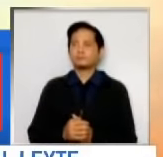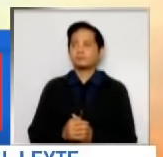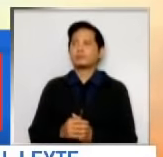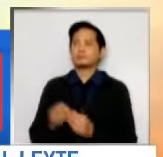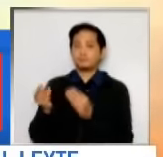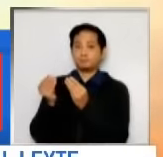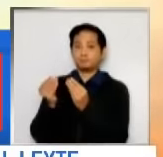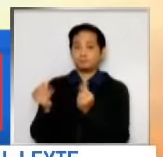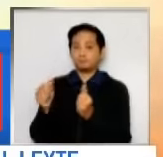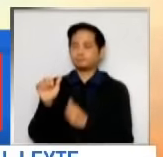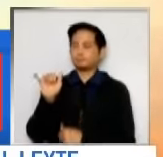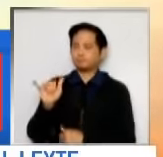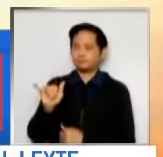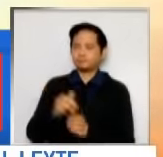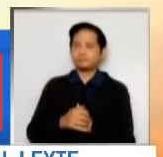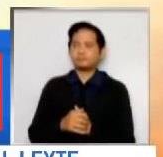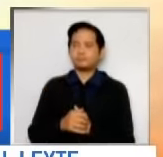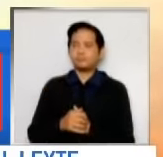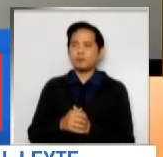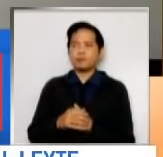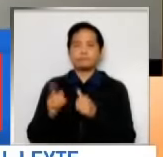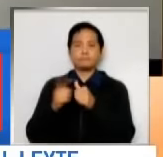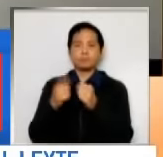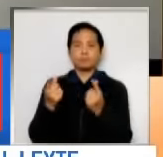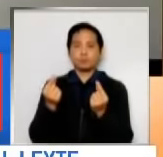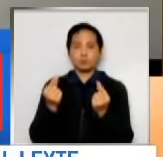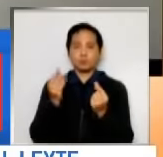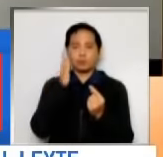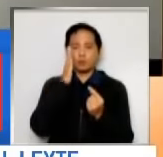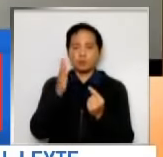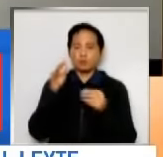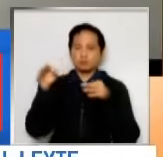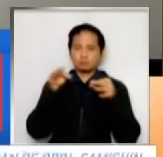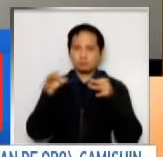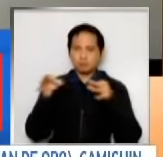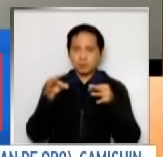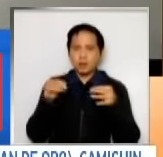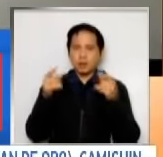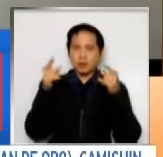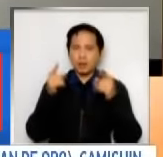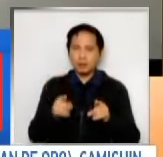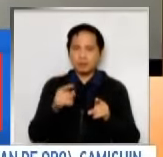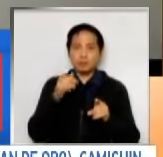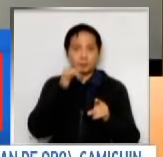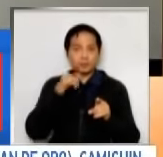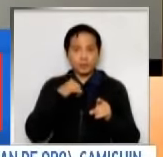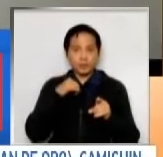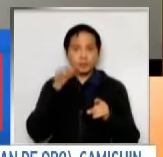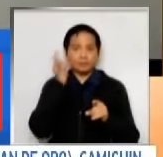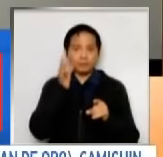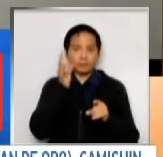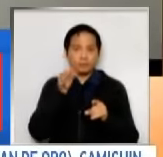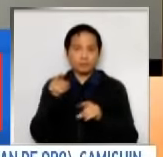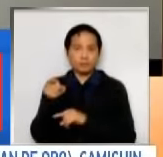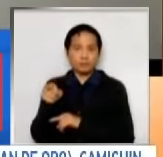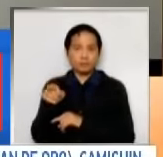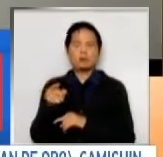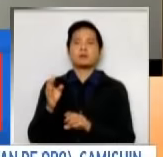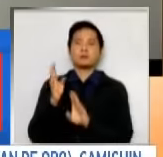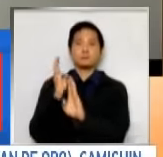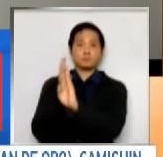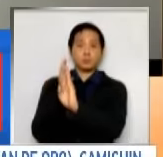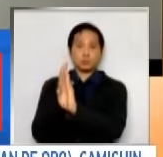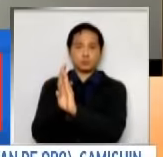yung una po, bigyan po muna ng konting explanation yung nangyari kahapon sa bandang Fairview. Yes. Yung mga bus po kasi natin at saka